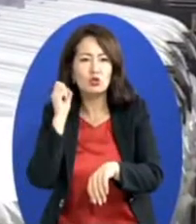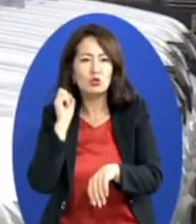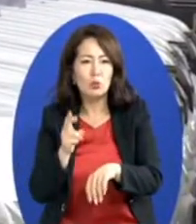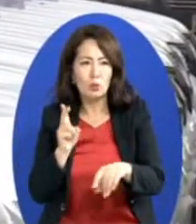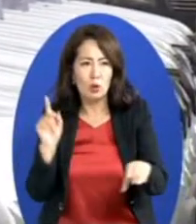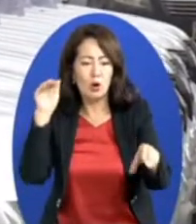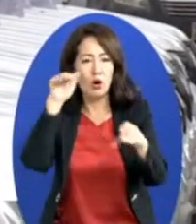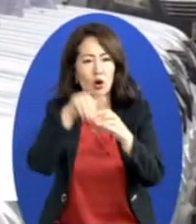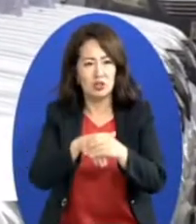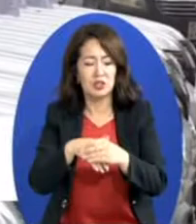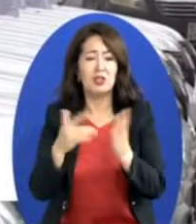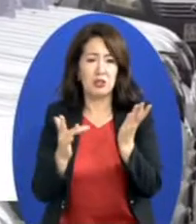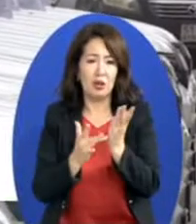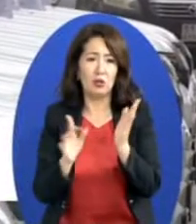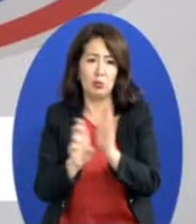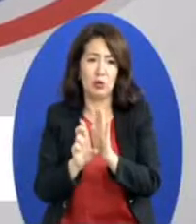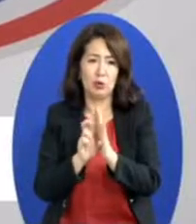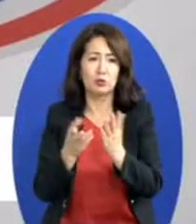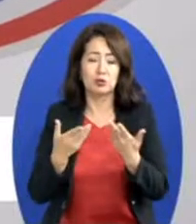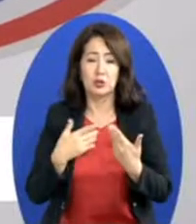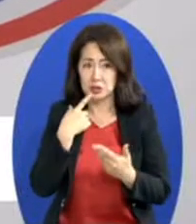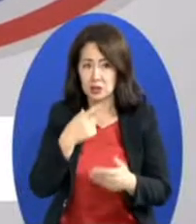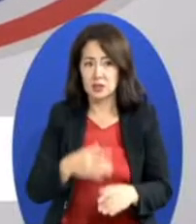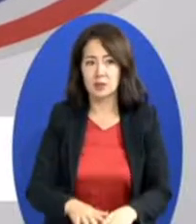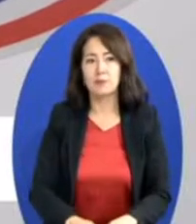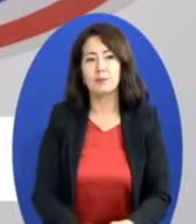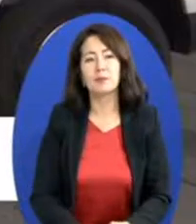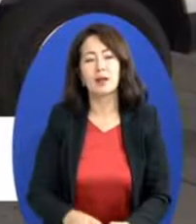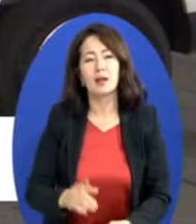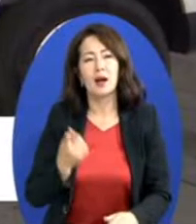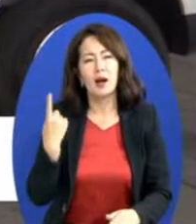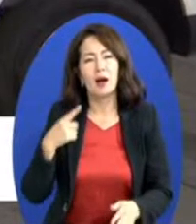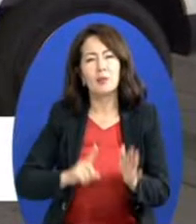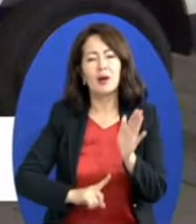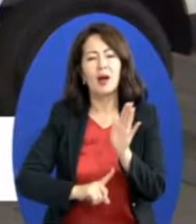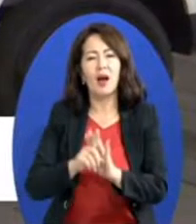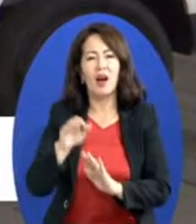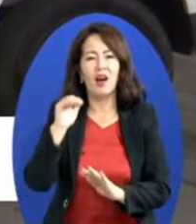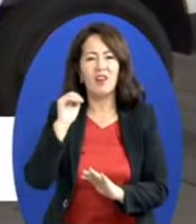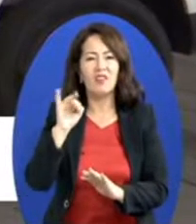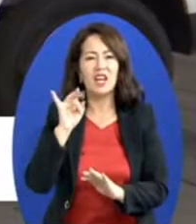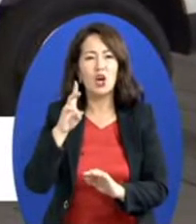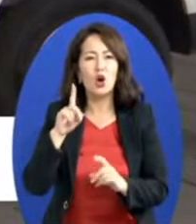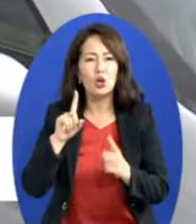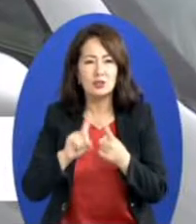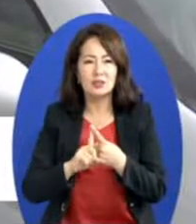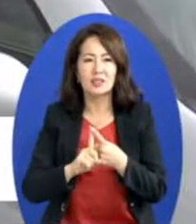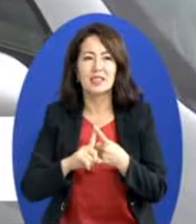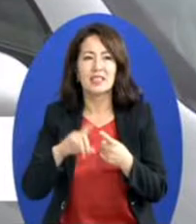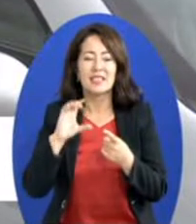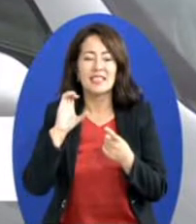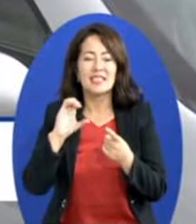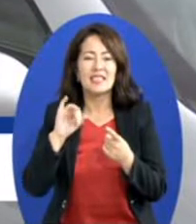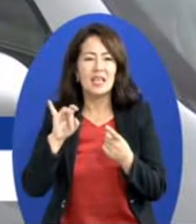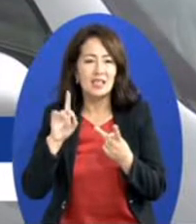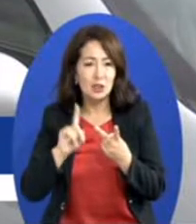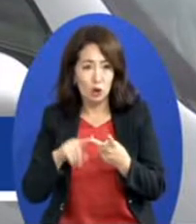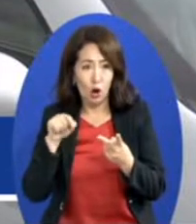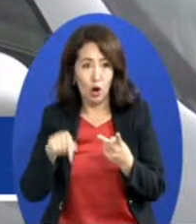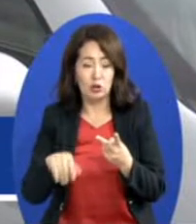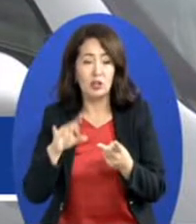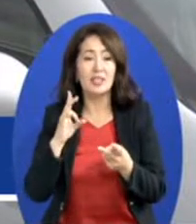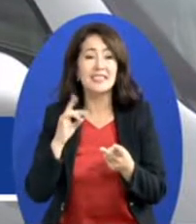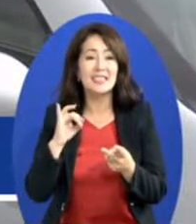шуурхай очих техникийн боломжтой болж байгааг хэллээ. Ах хөргөө унаал старыг санаад одоо Nissan Patrol машин авч байна.